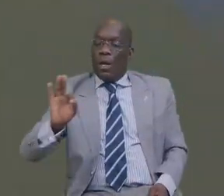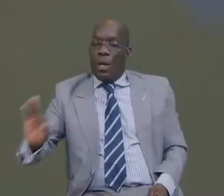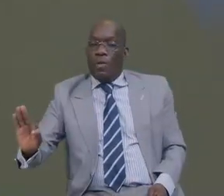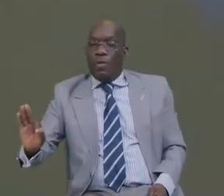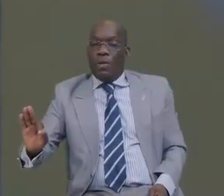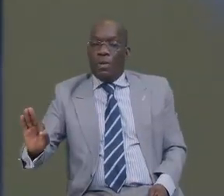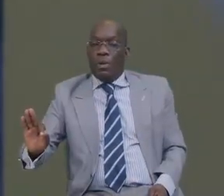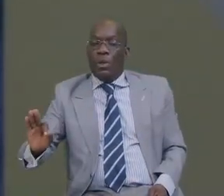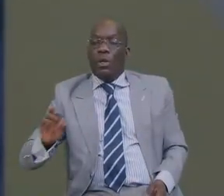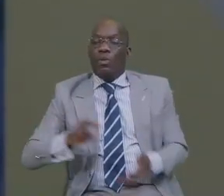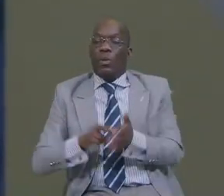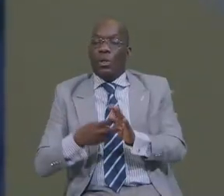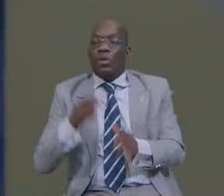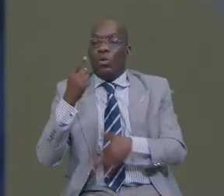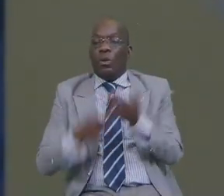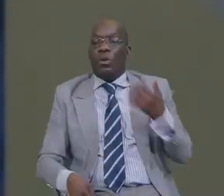si,